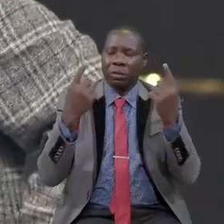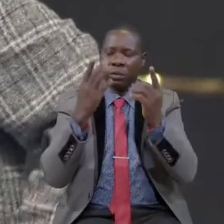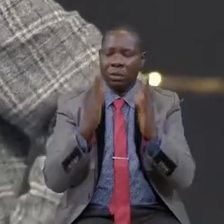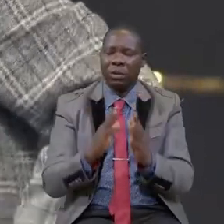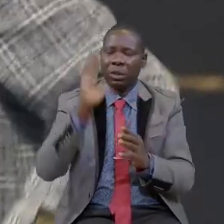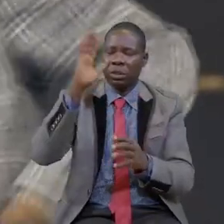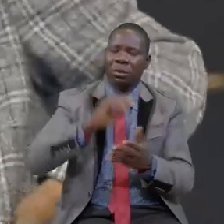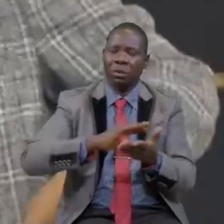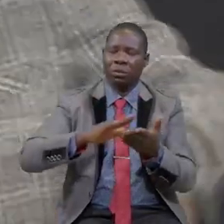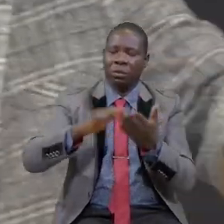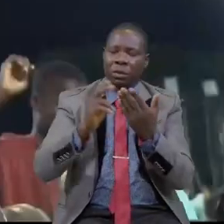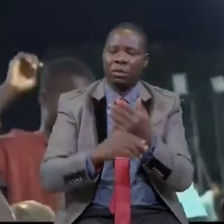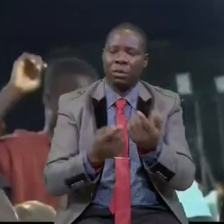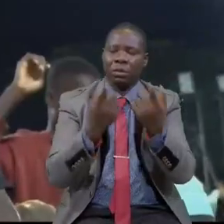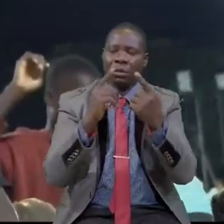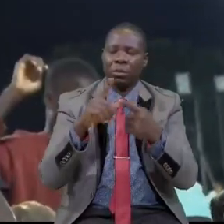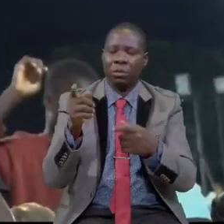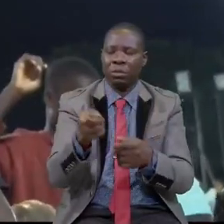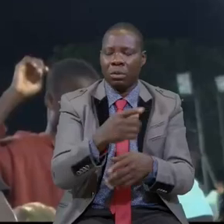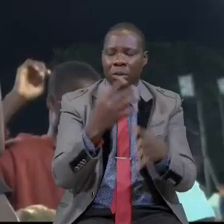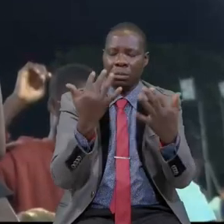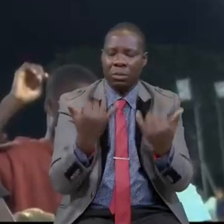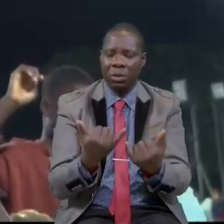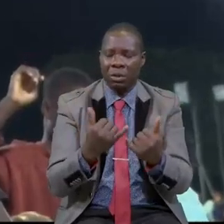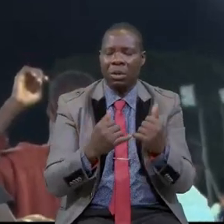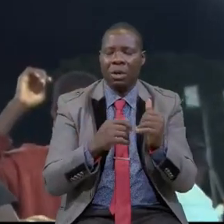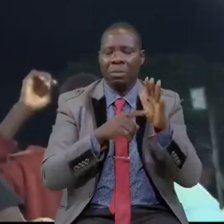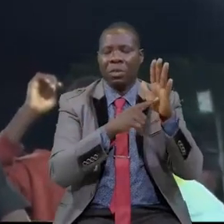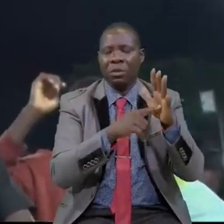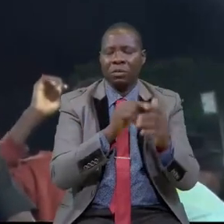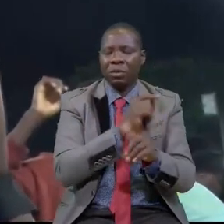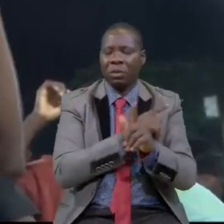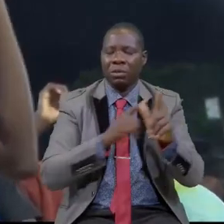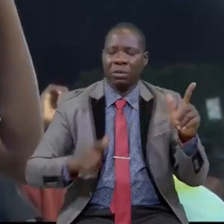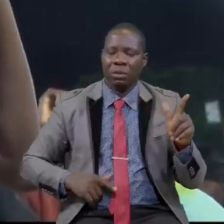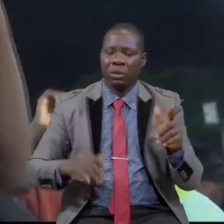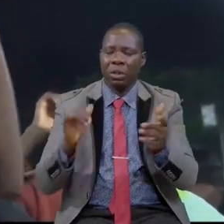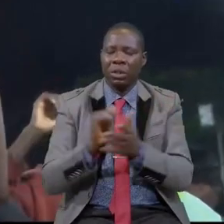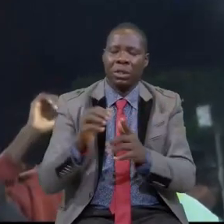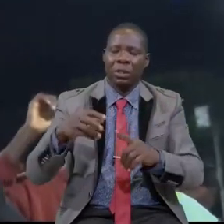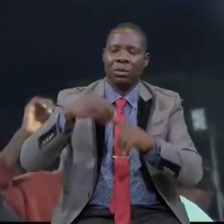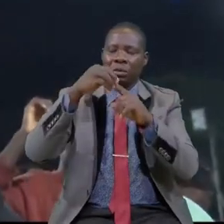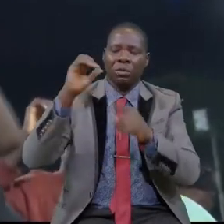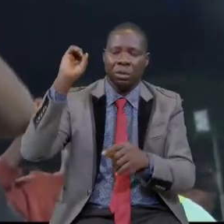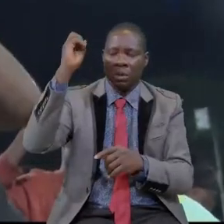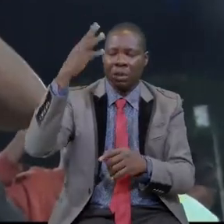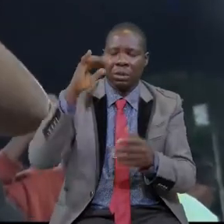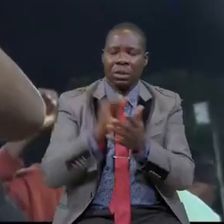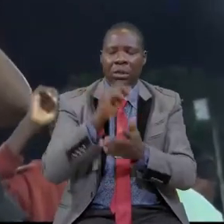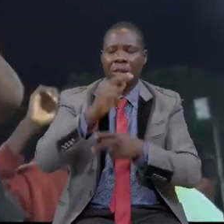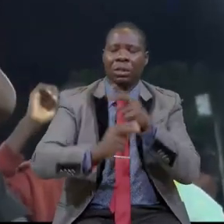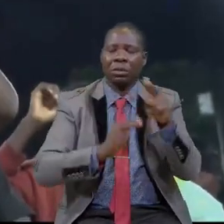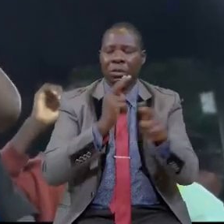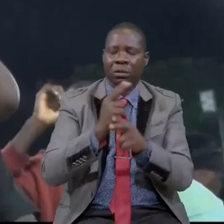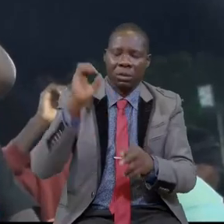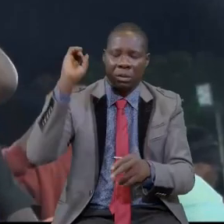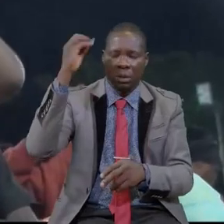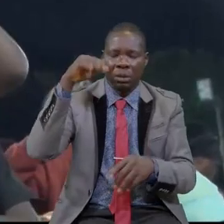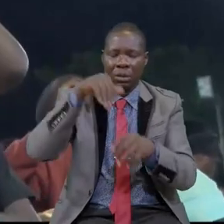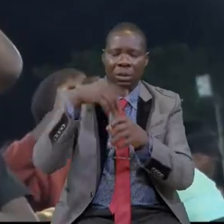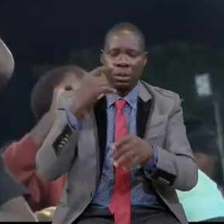vient à tout le monde maintenant. Manifeste, Seigneur, cette grâce unique,